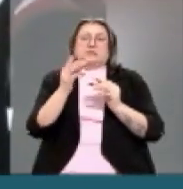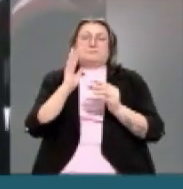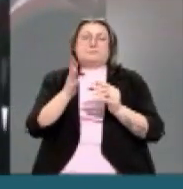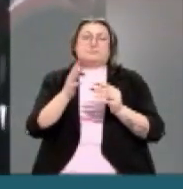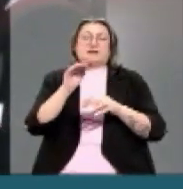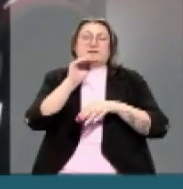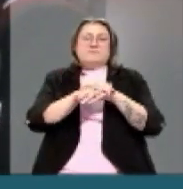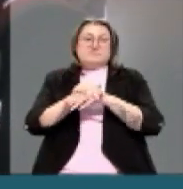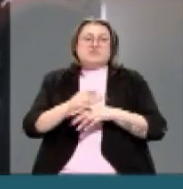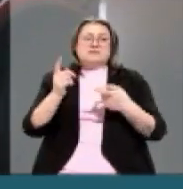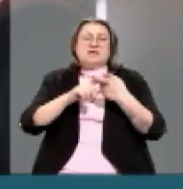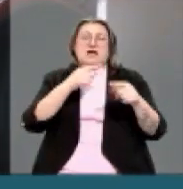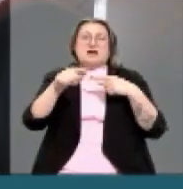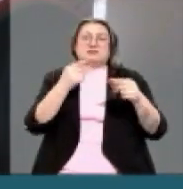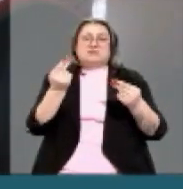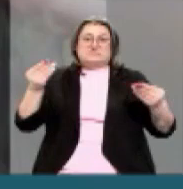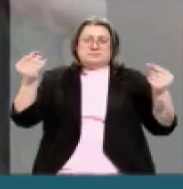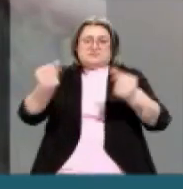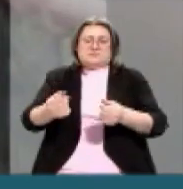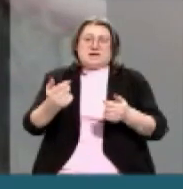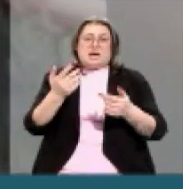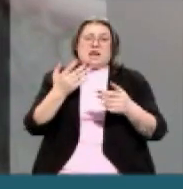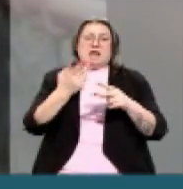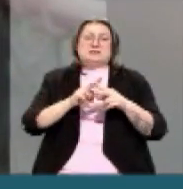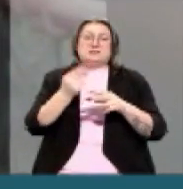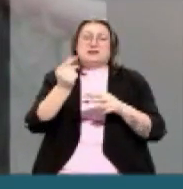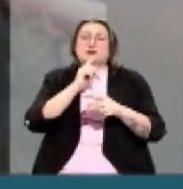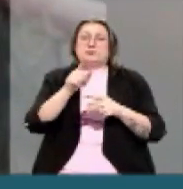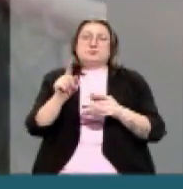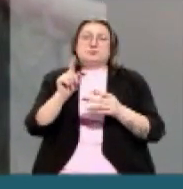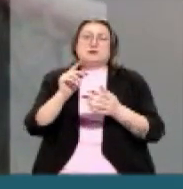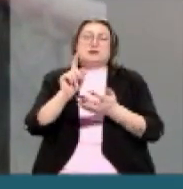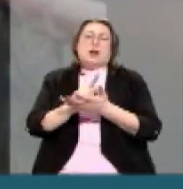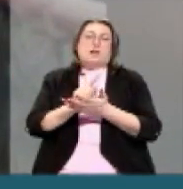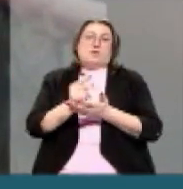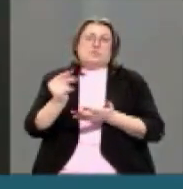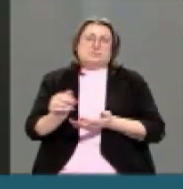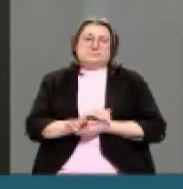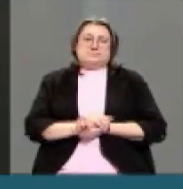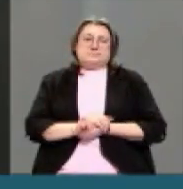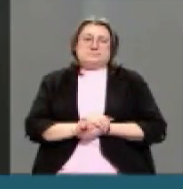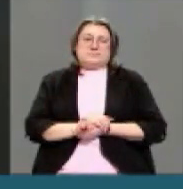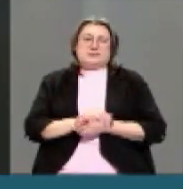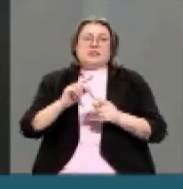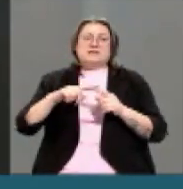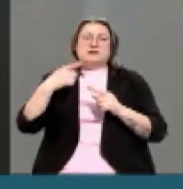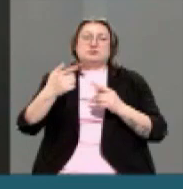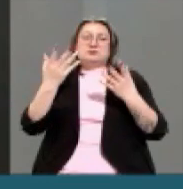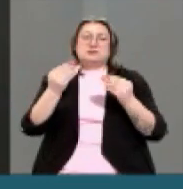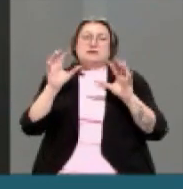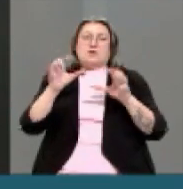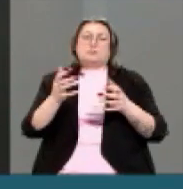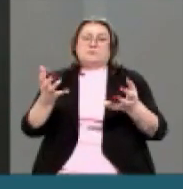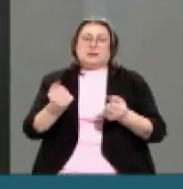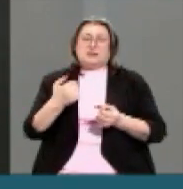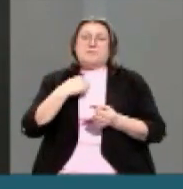будут фиксироваться из разных источников. Эти средства не будут облагаться подоходным налогом. На сегодняшний день закон принят, и